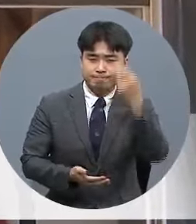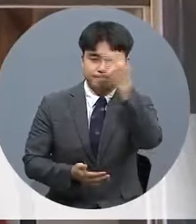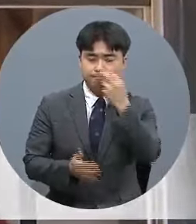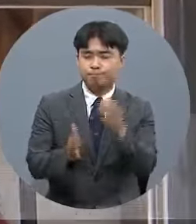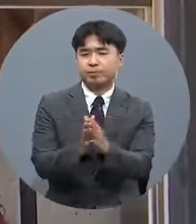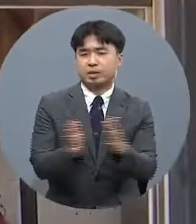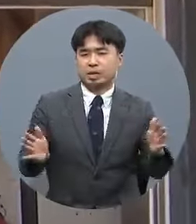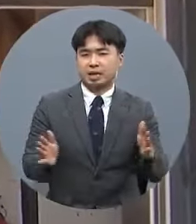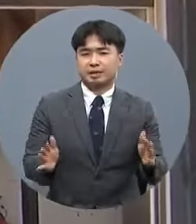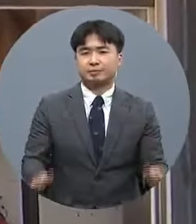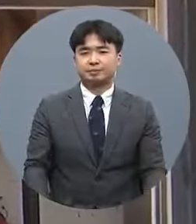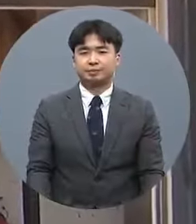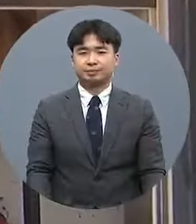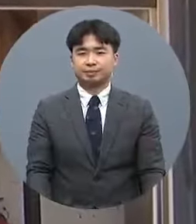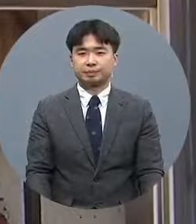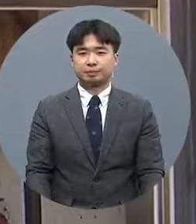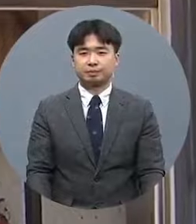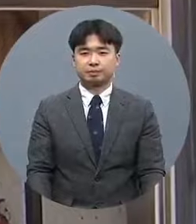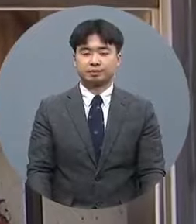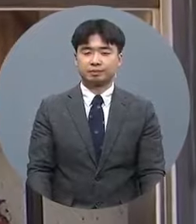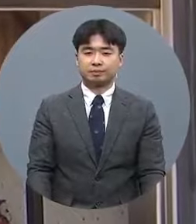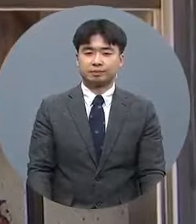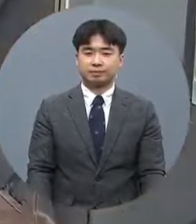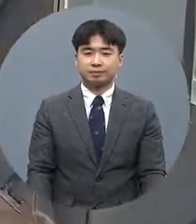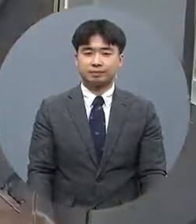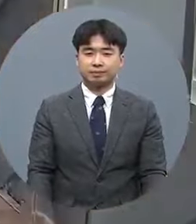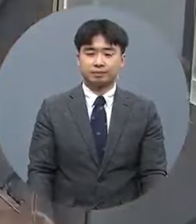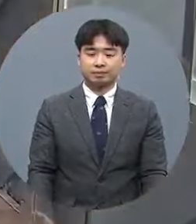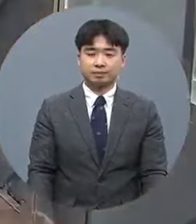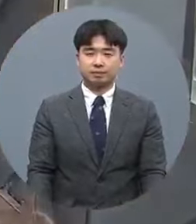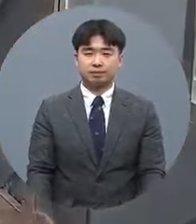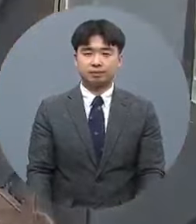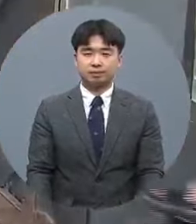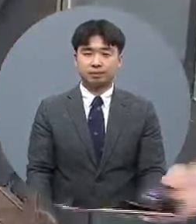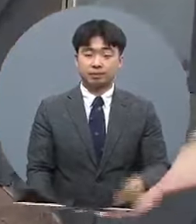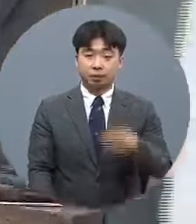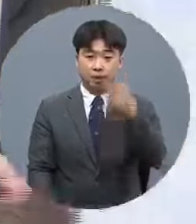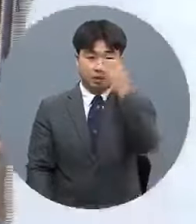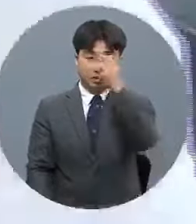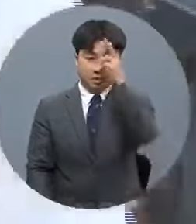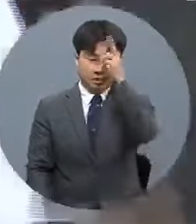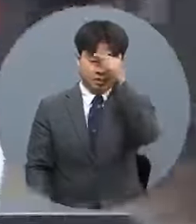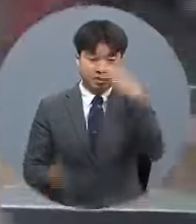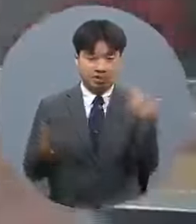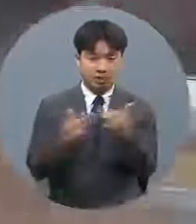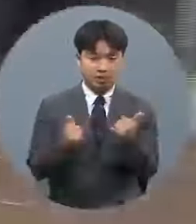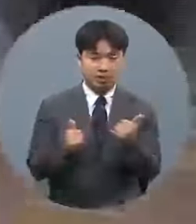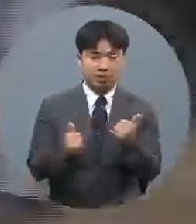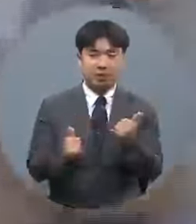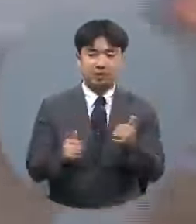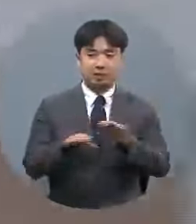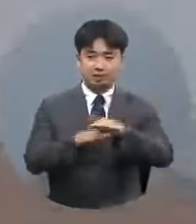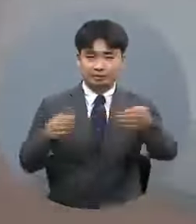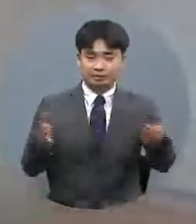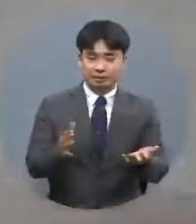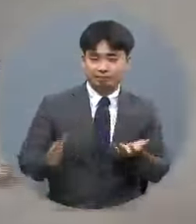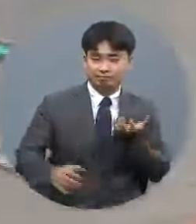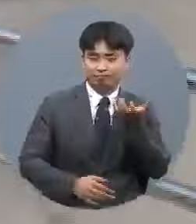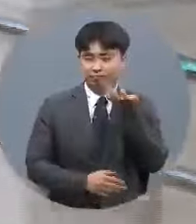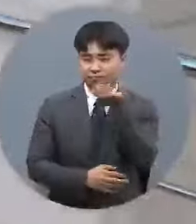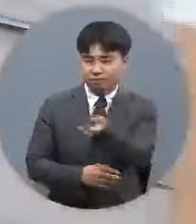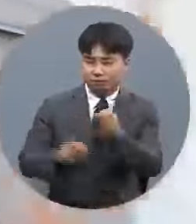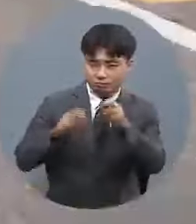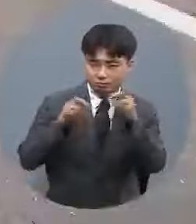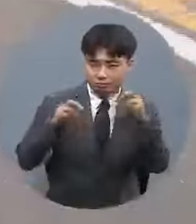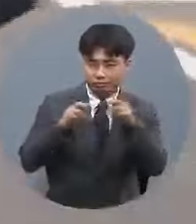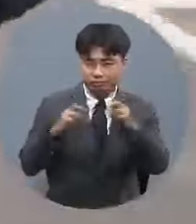있습니다 정인곤 기자입니다 검찰 수사관들이 상자를 들고 울산 경찰청 형사기동대 사무실을